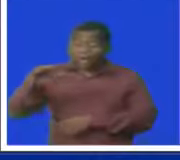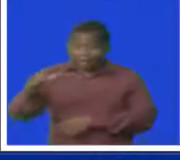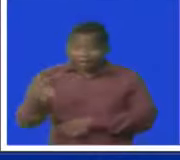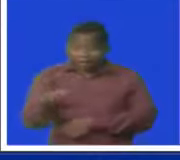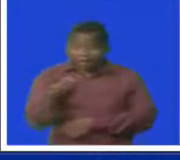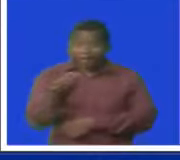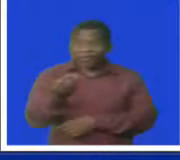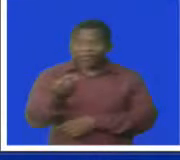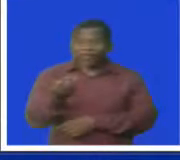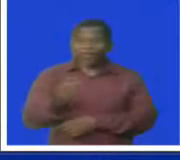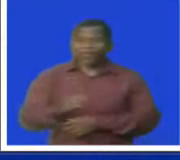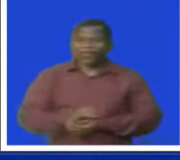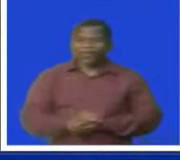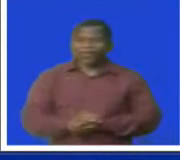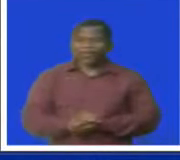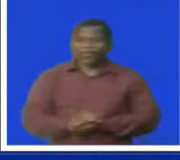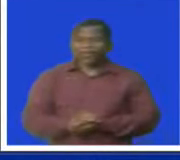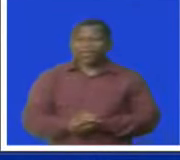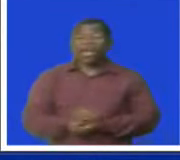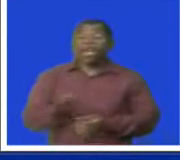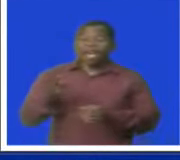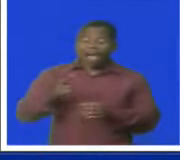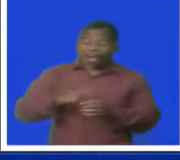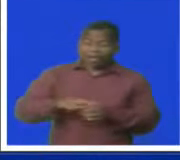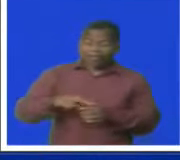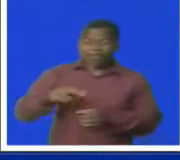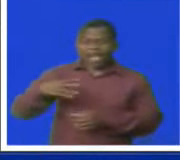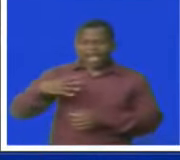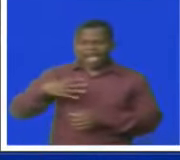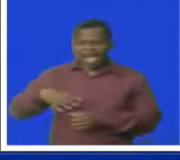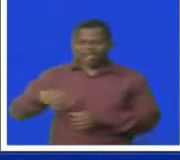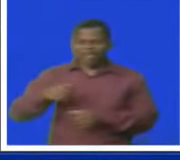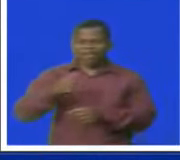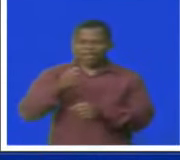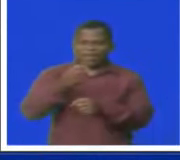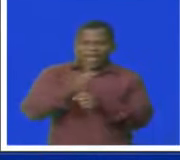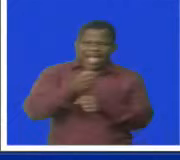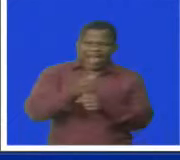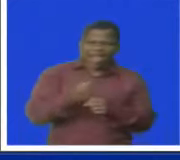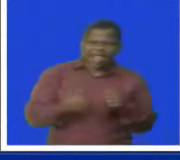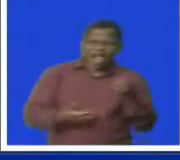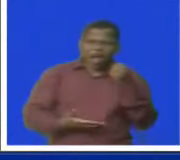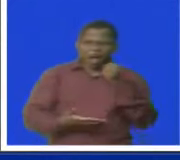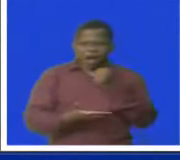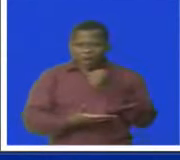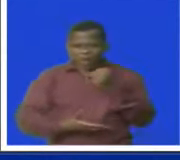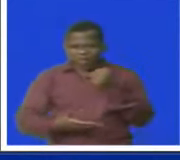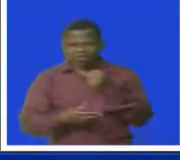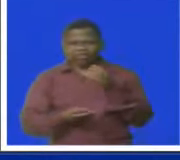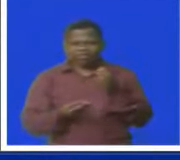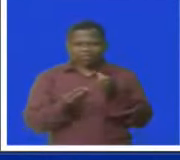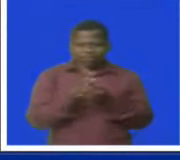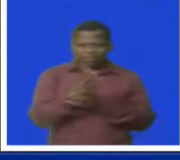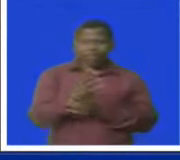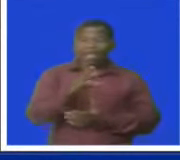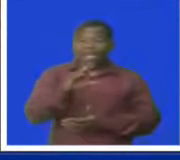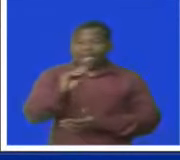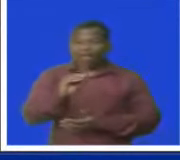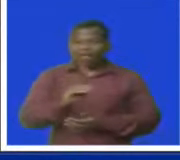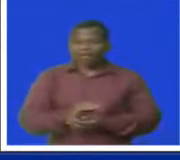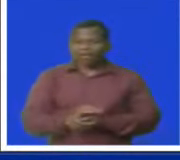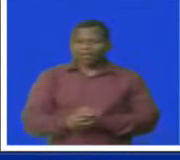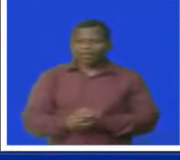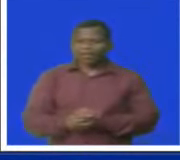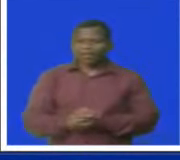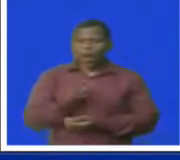nesikhathi sekwenta leminye imisebenzi yentuthuko emakhaya. Siyathi bonke ukuthi ngesikhathi kude emanje esikhathini esiningi sihamba sigama